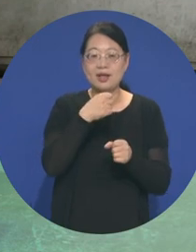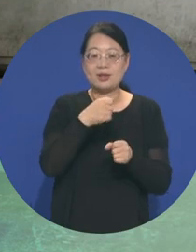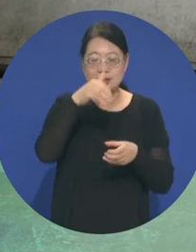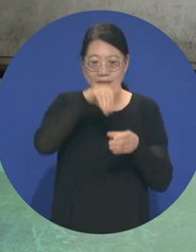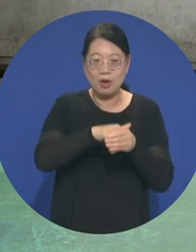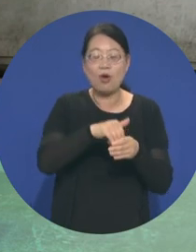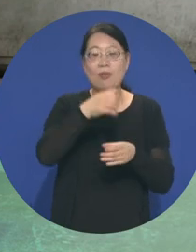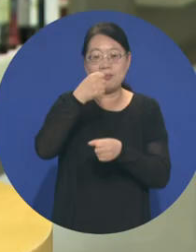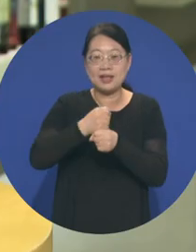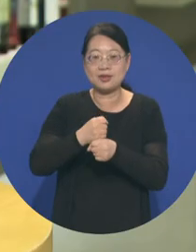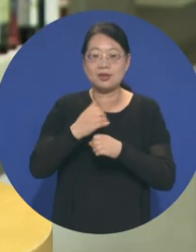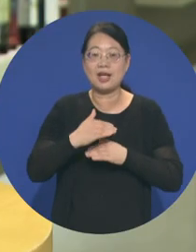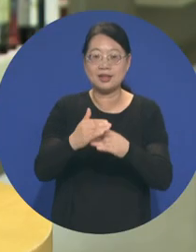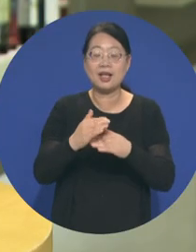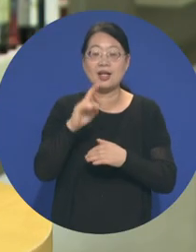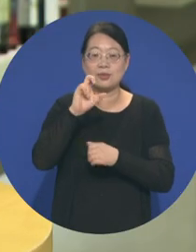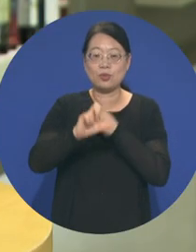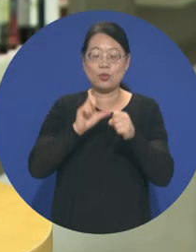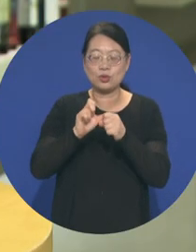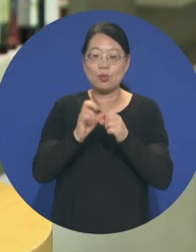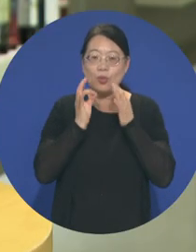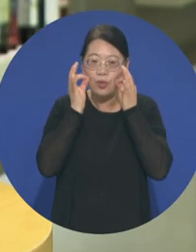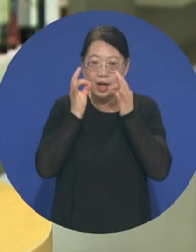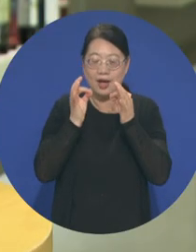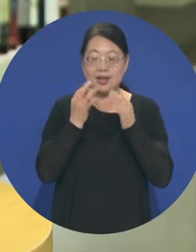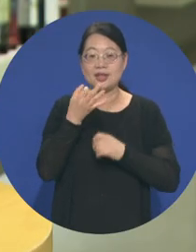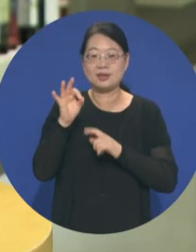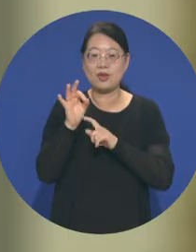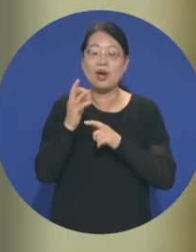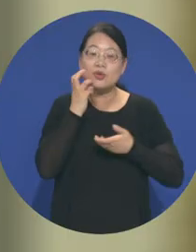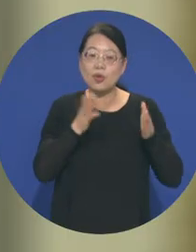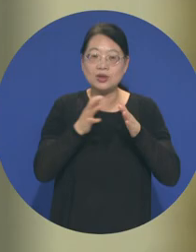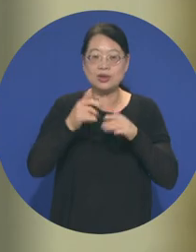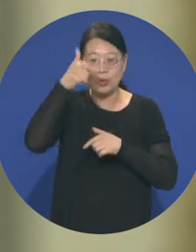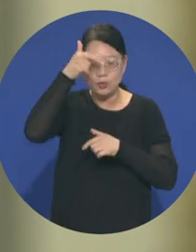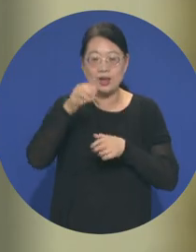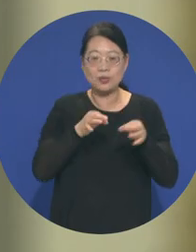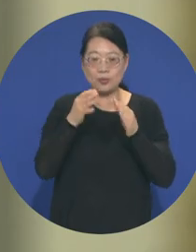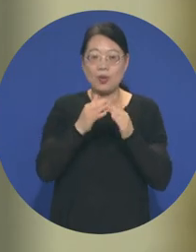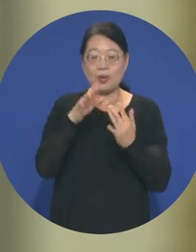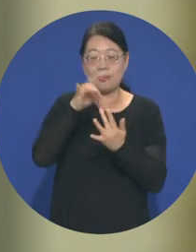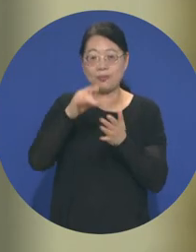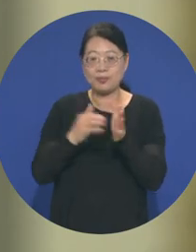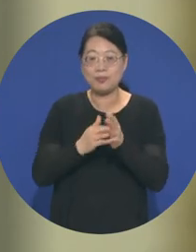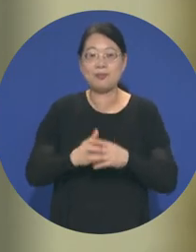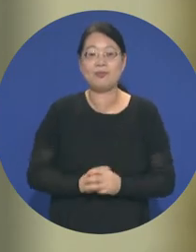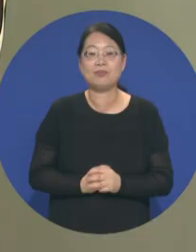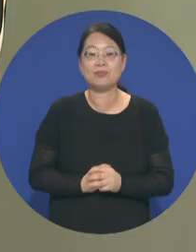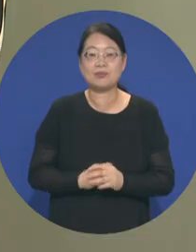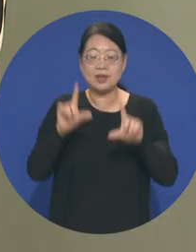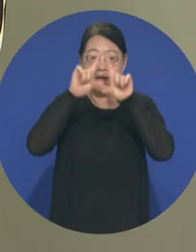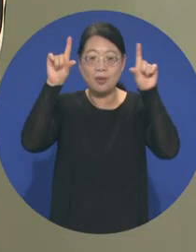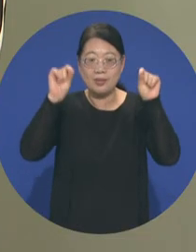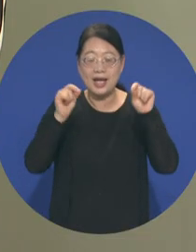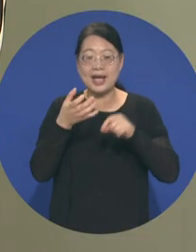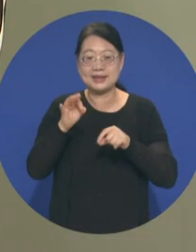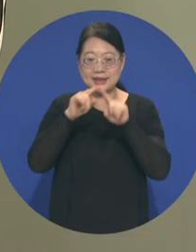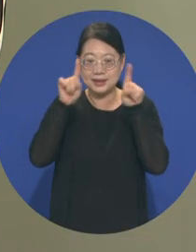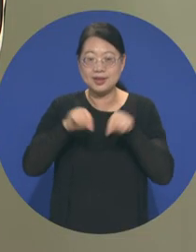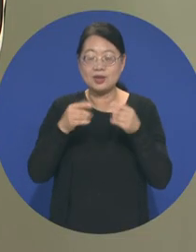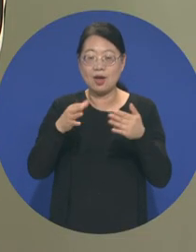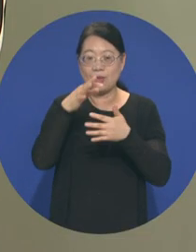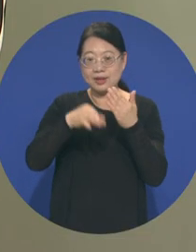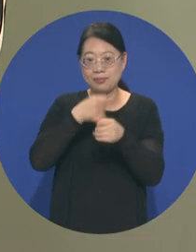양조까지 25년 동안 이어온 노력을 인정받아 경기 노포에 선정됐습니다. 선정된 노포에는 현판과 인증서